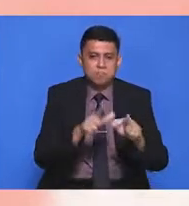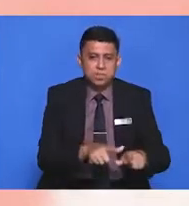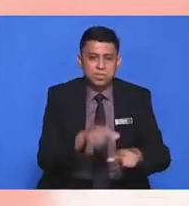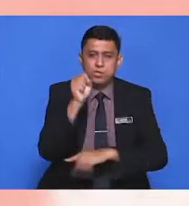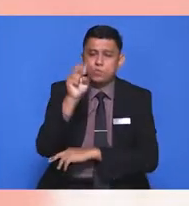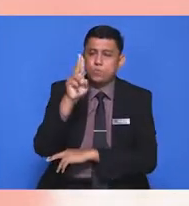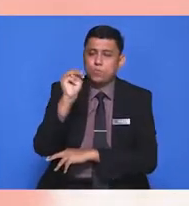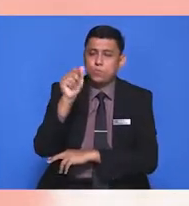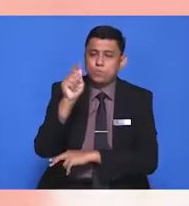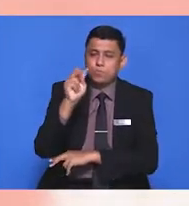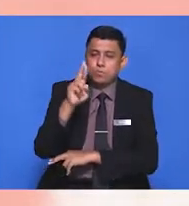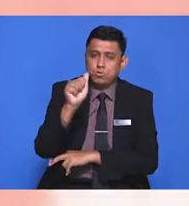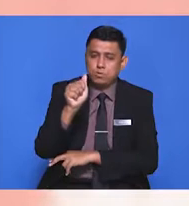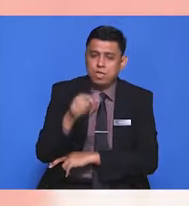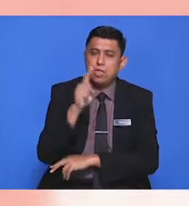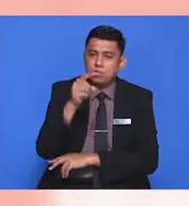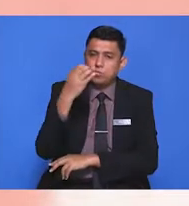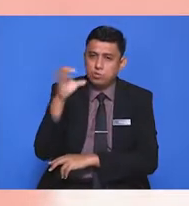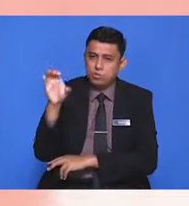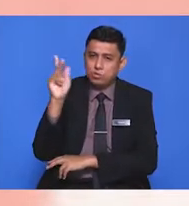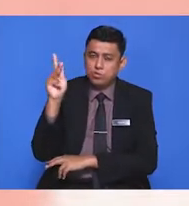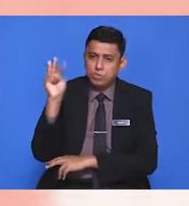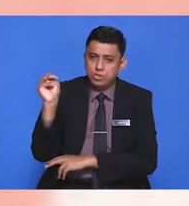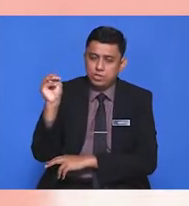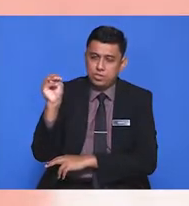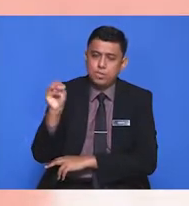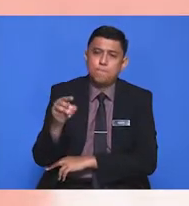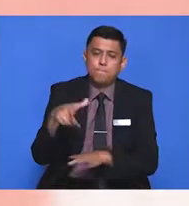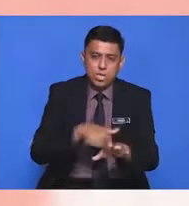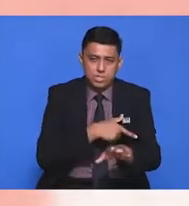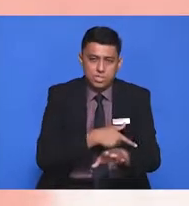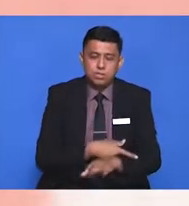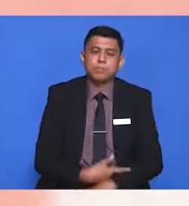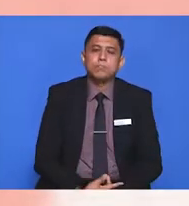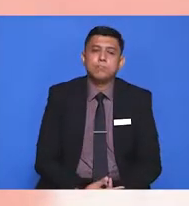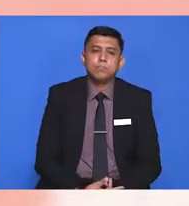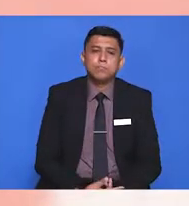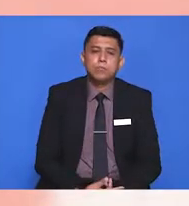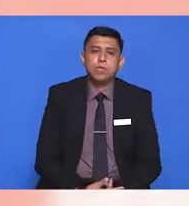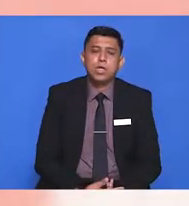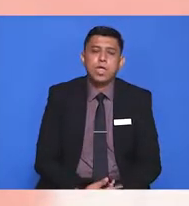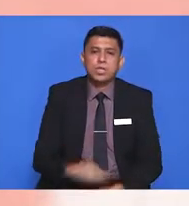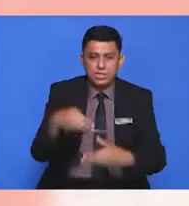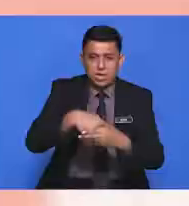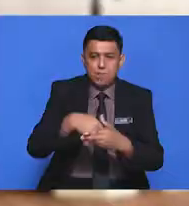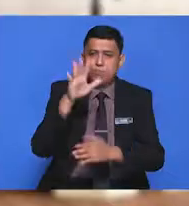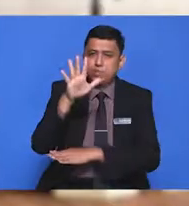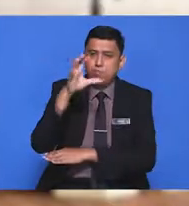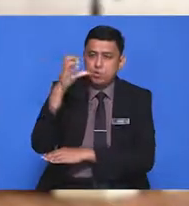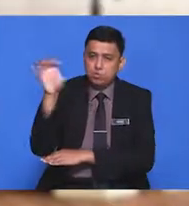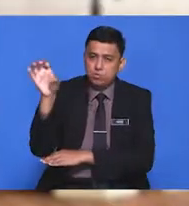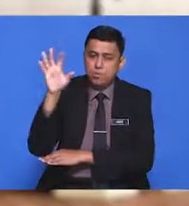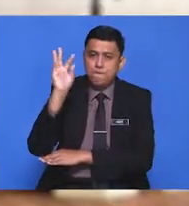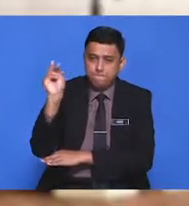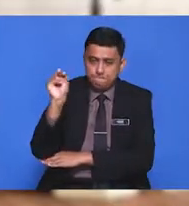bersaiz 100 km panjang dan 30 km lebar serta dianggarkan sedalam 500 meter. Danau